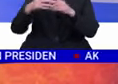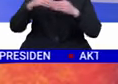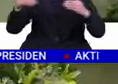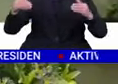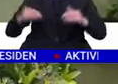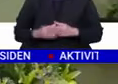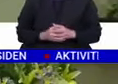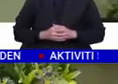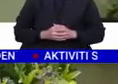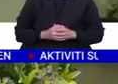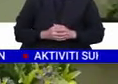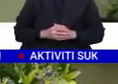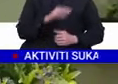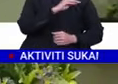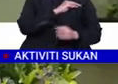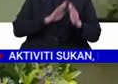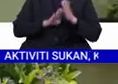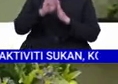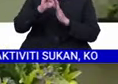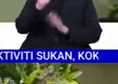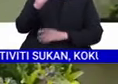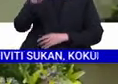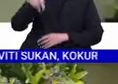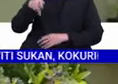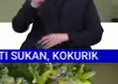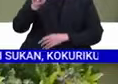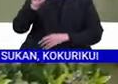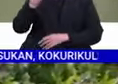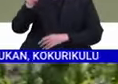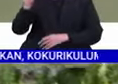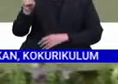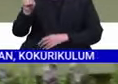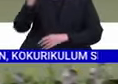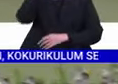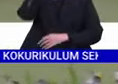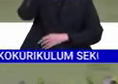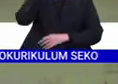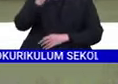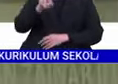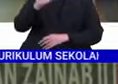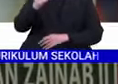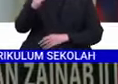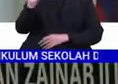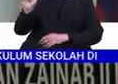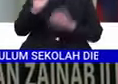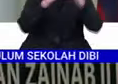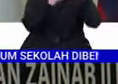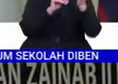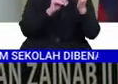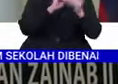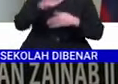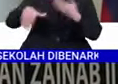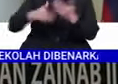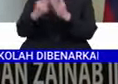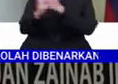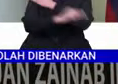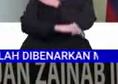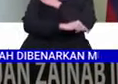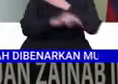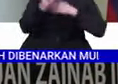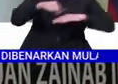Ringgit menteri pembangunan wanita keluarga dan masyarakat status Willy naharun berharap setiap Negeri mempunyai